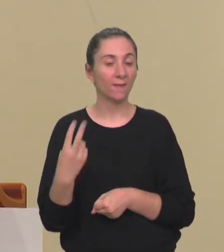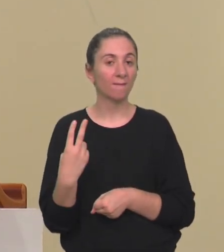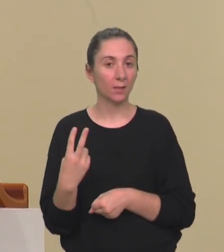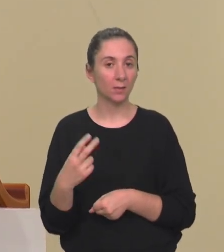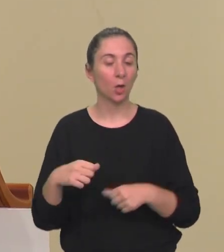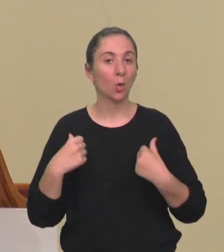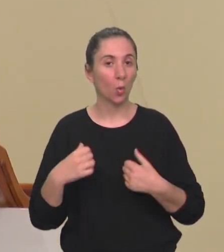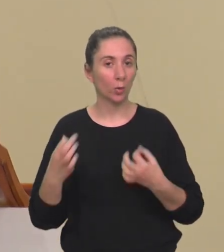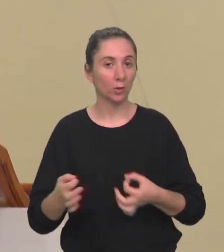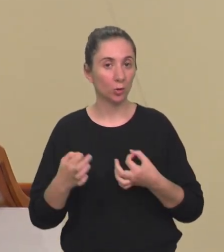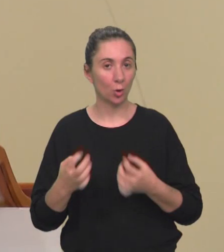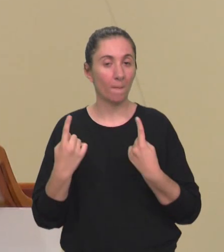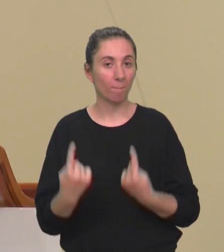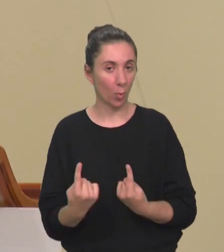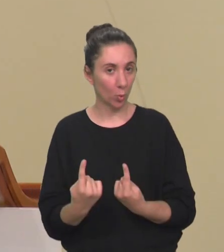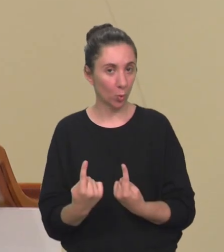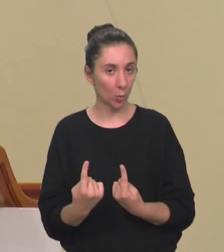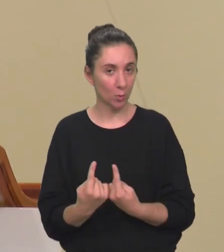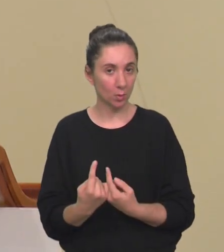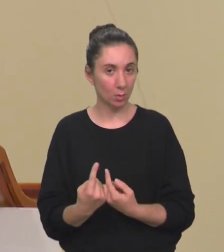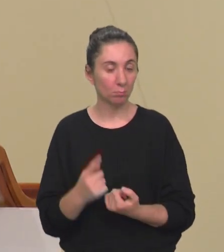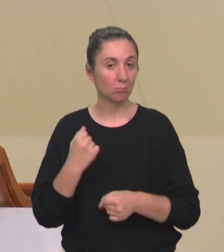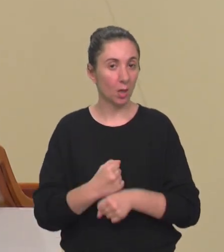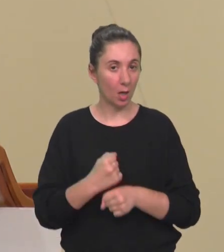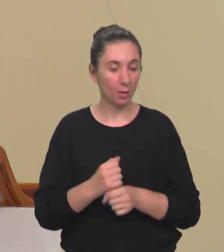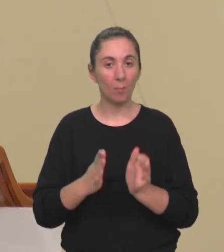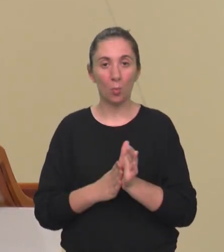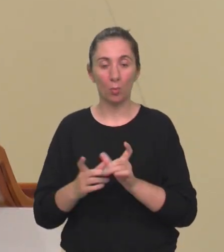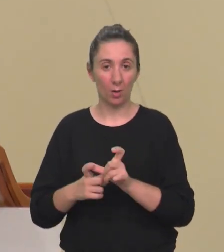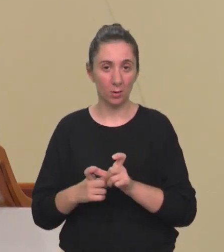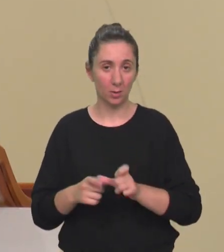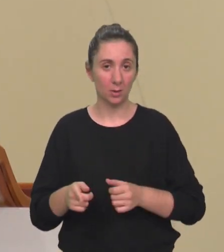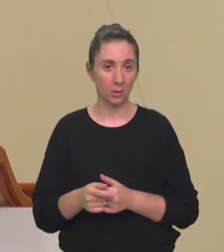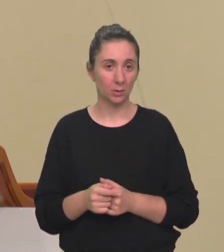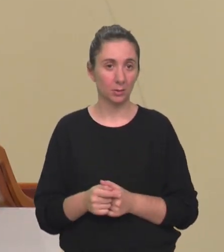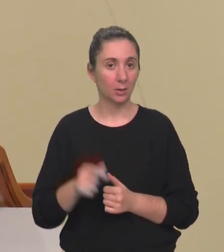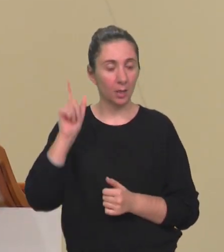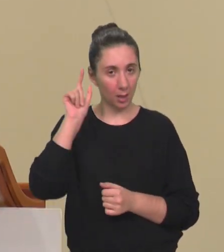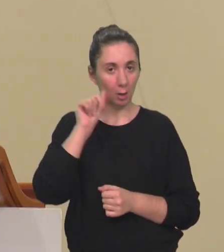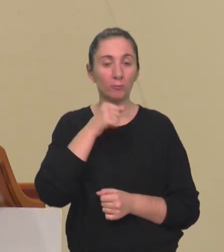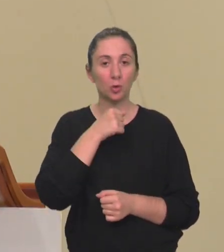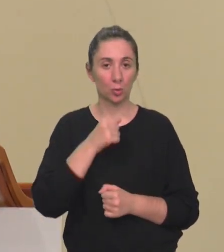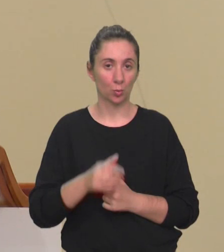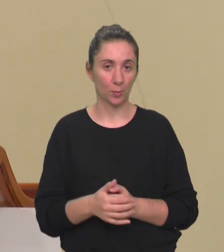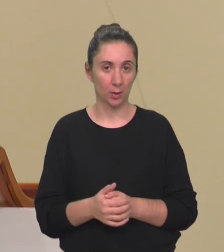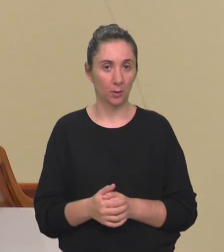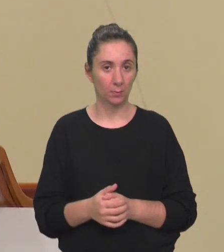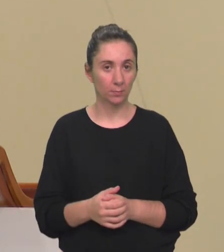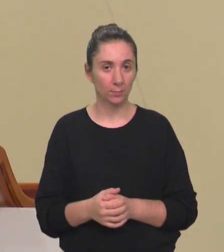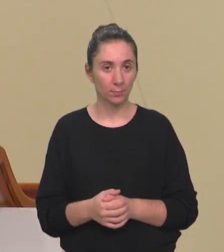20. godišnjice postojanja i rada Društva multiple skleroze Karlovačke